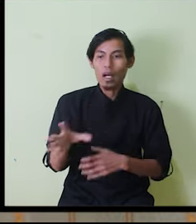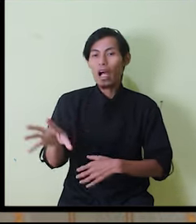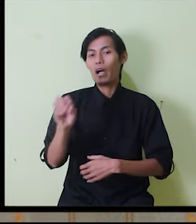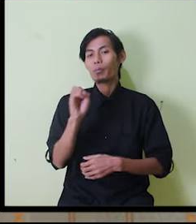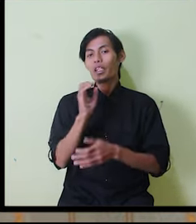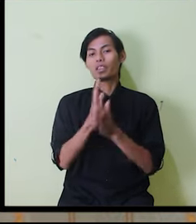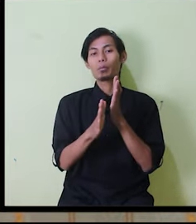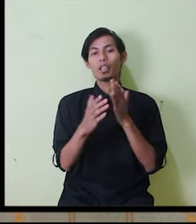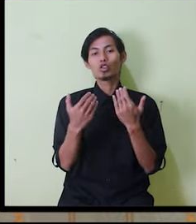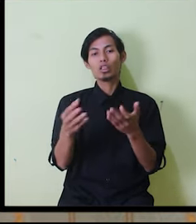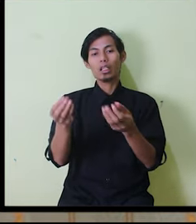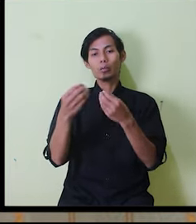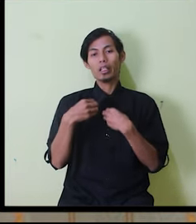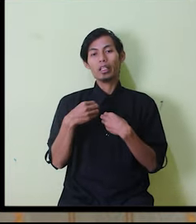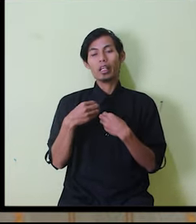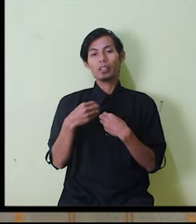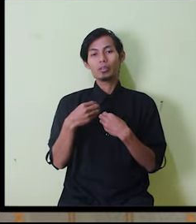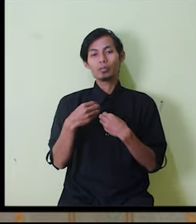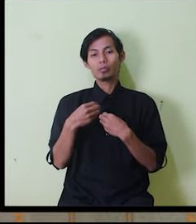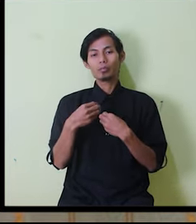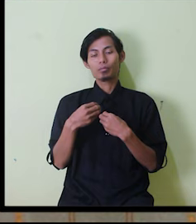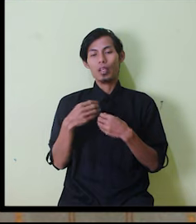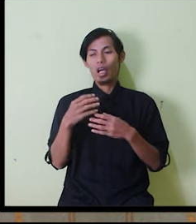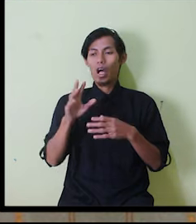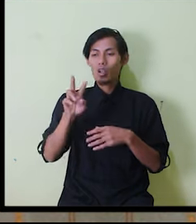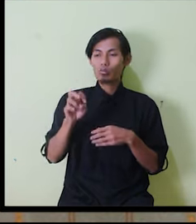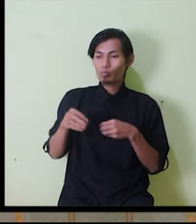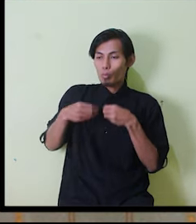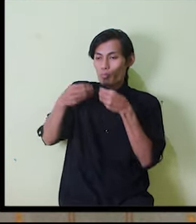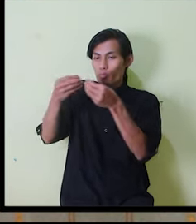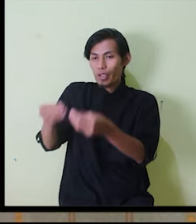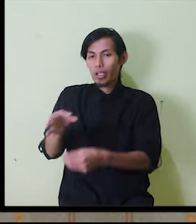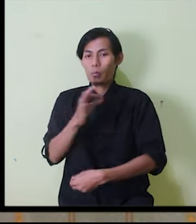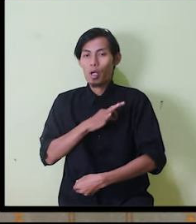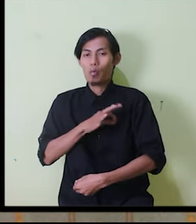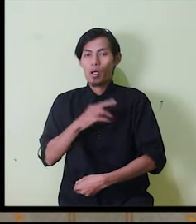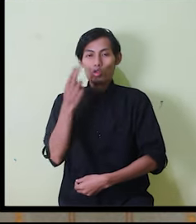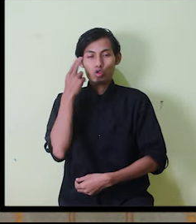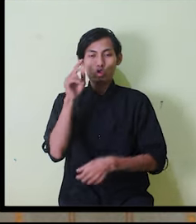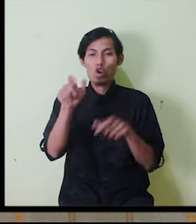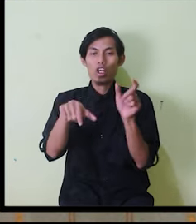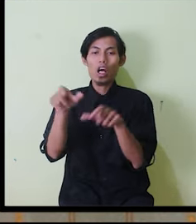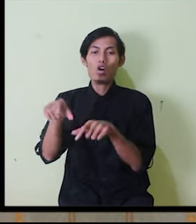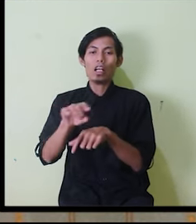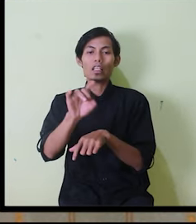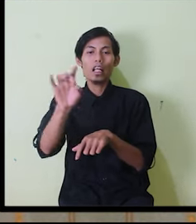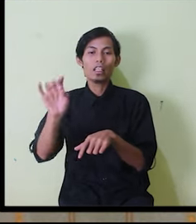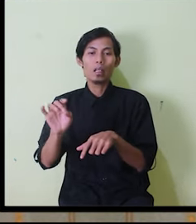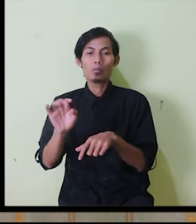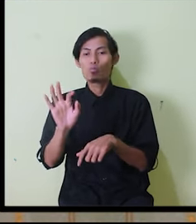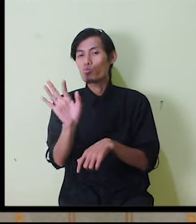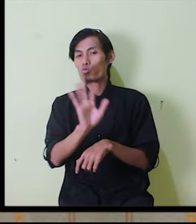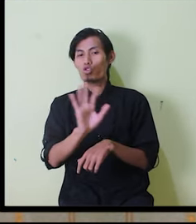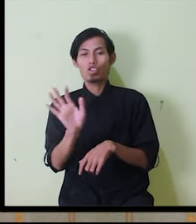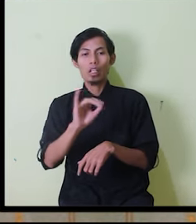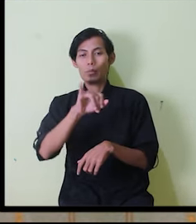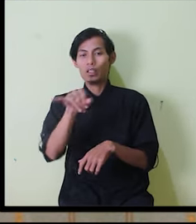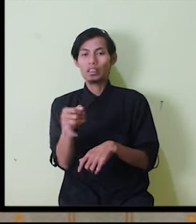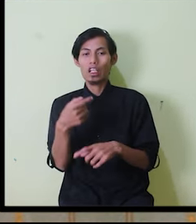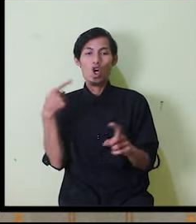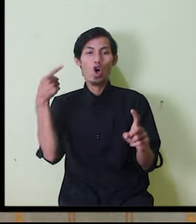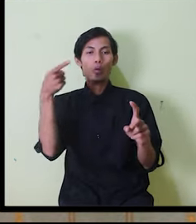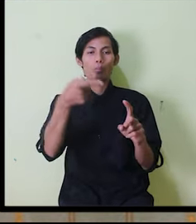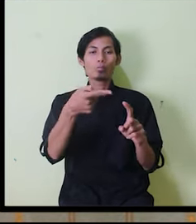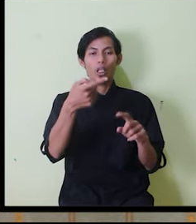mengambil kesempatan-kesempatan yang diberikan memberikan manfaatnya kepada orang lain tidak hanya menjadi objek pemerintah